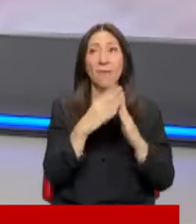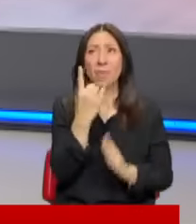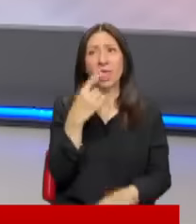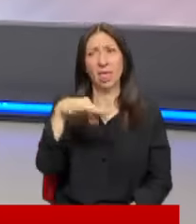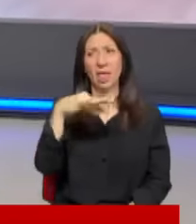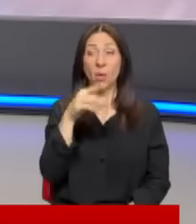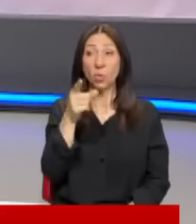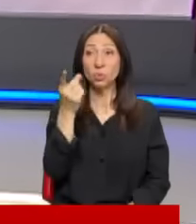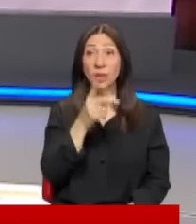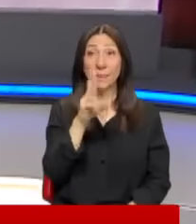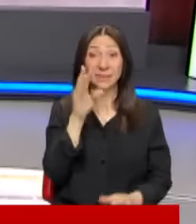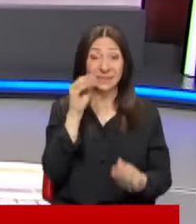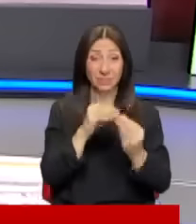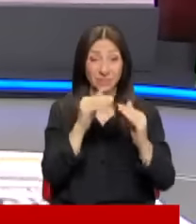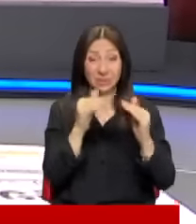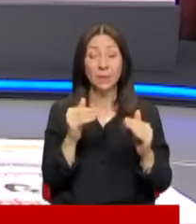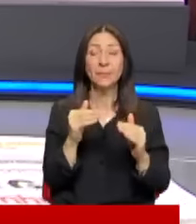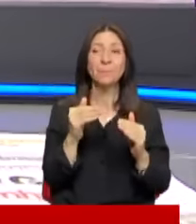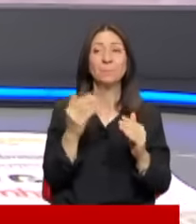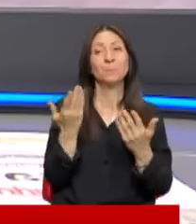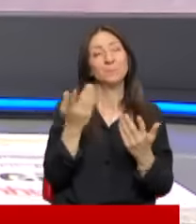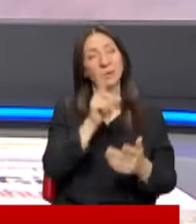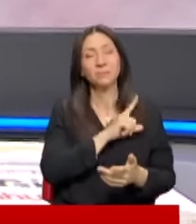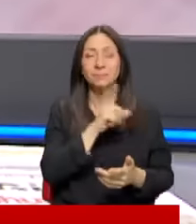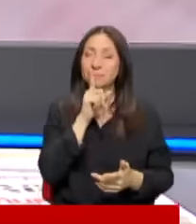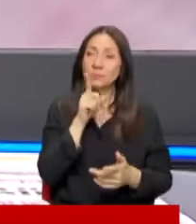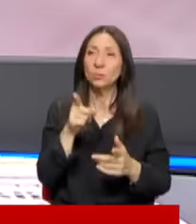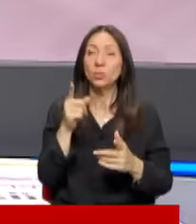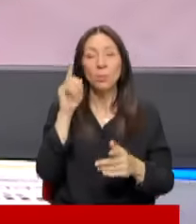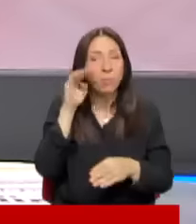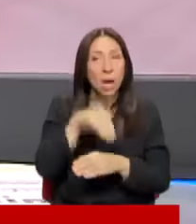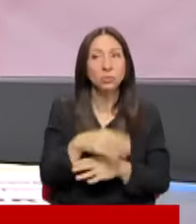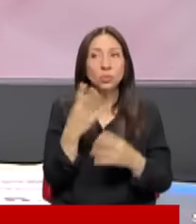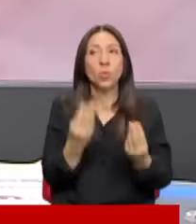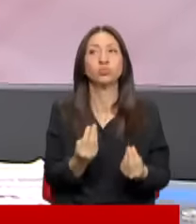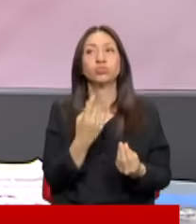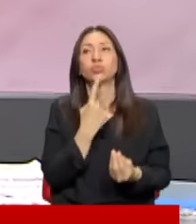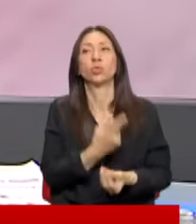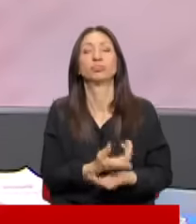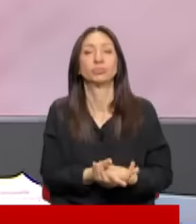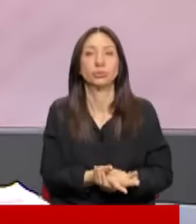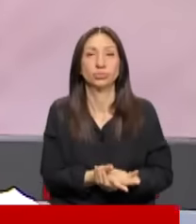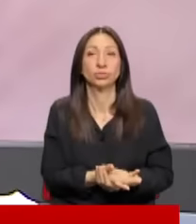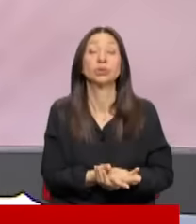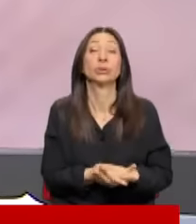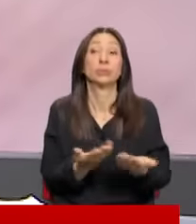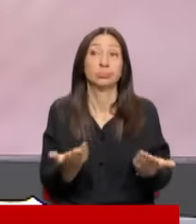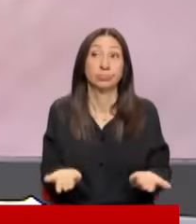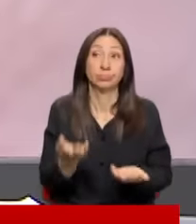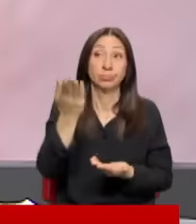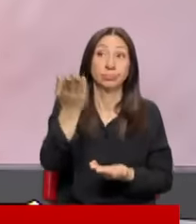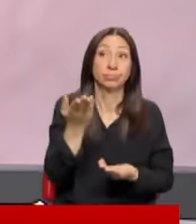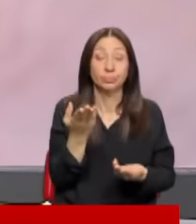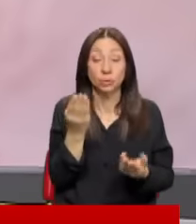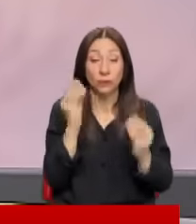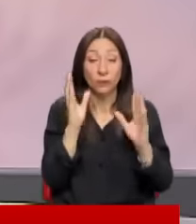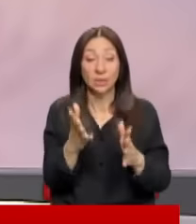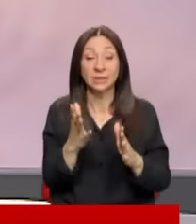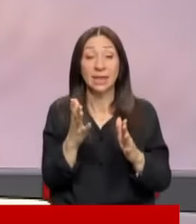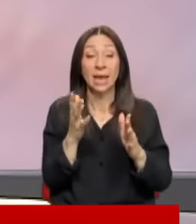var. O %25 zam sınırına uymuş ve maalesef bunun mağduru olduğunu dile getiriyor. Dolayısıyla büyük